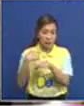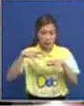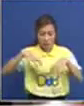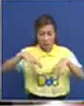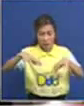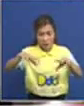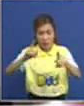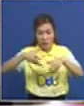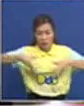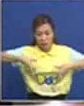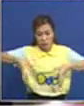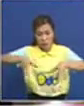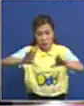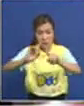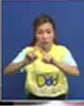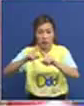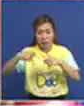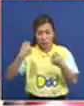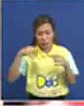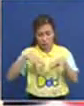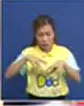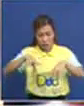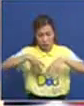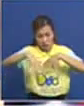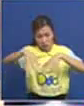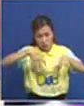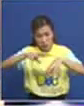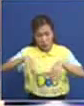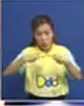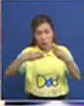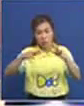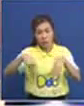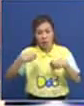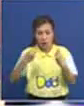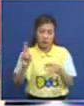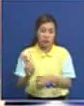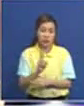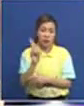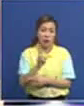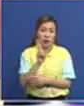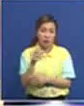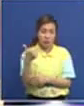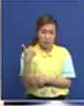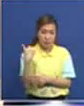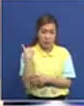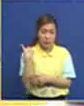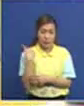อ่างทั้งสองฝั่งเป็นสวนสาธารณะให้ประชาชนได้ใช้เป็นสถานที่พักผ่อนค่ะ